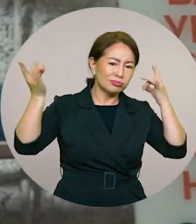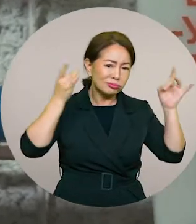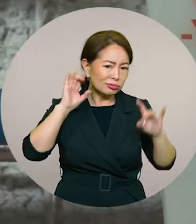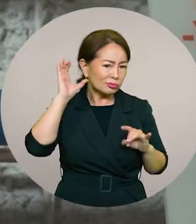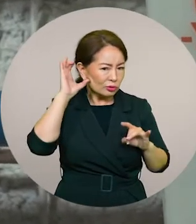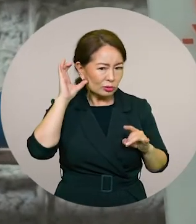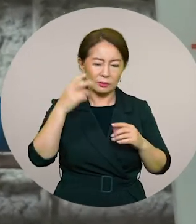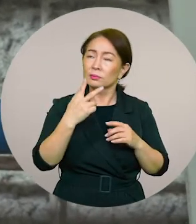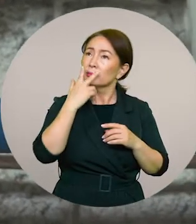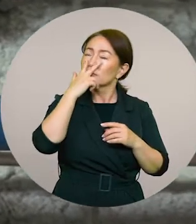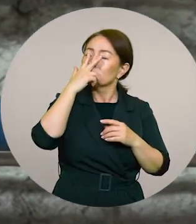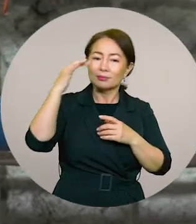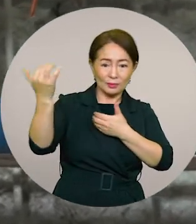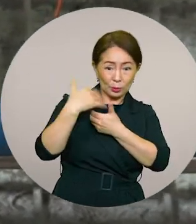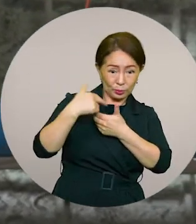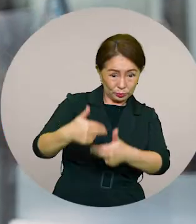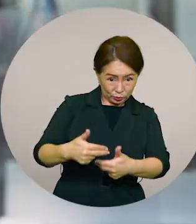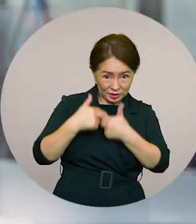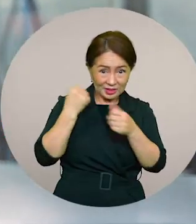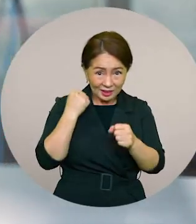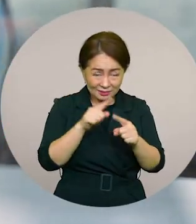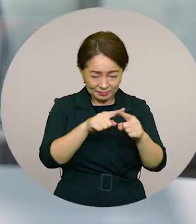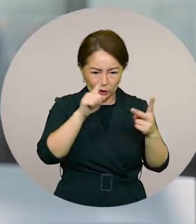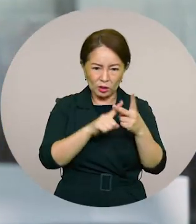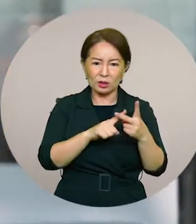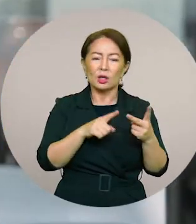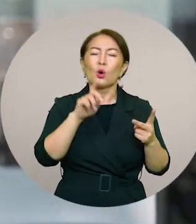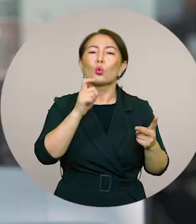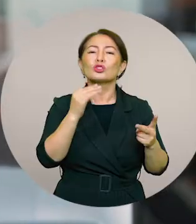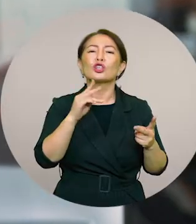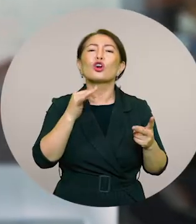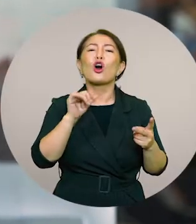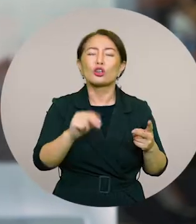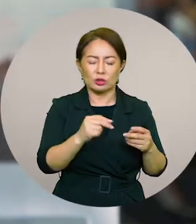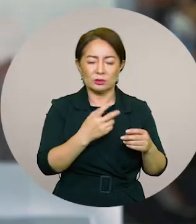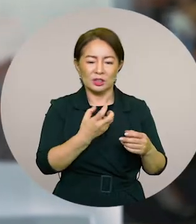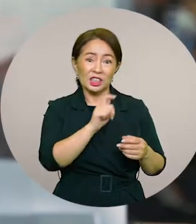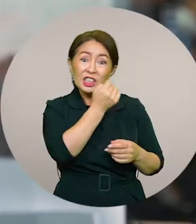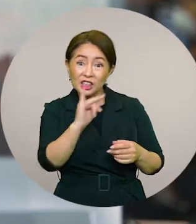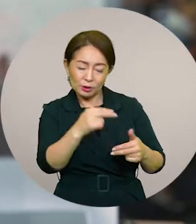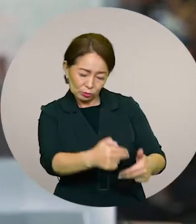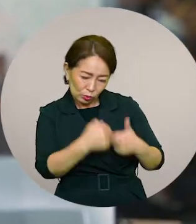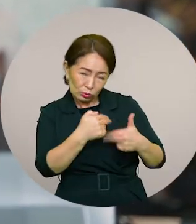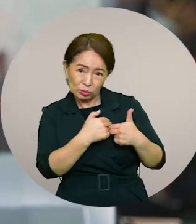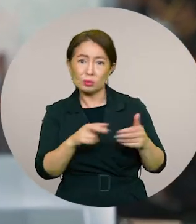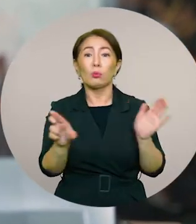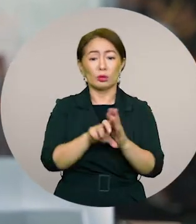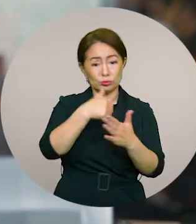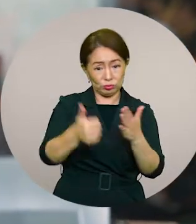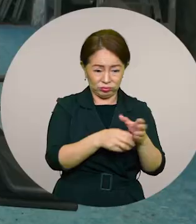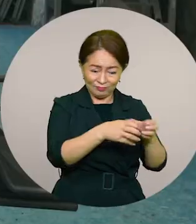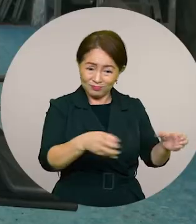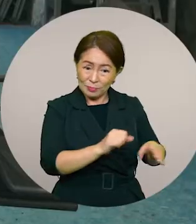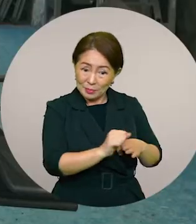бол энүүгээр ингээд агаар орж ирж байна. За дээрэс нь энд байгаа бас хүчил төрөгчийн болоонуудаар бас энэ хангах бүрэн